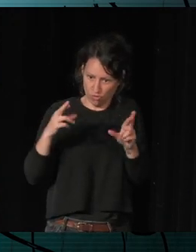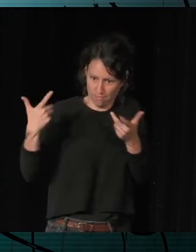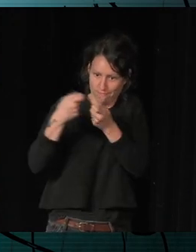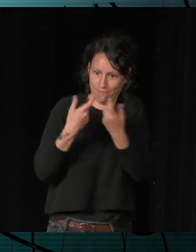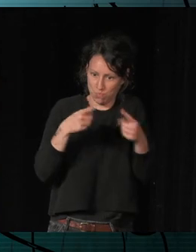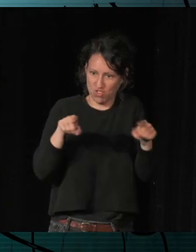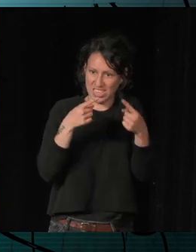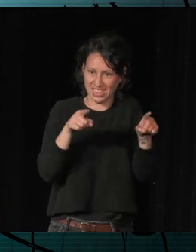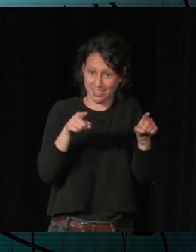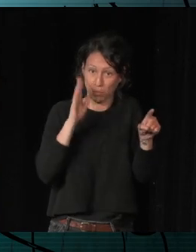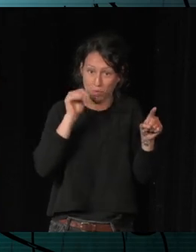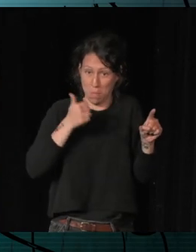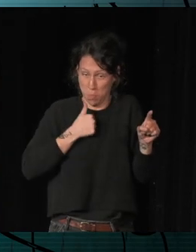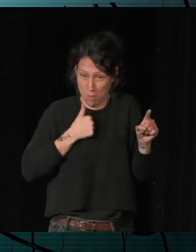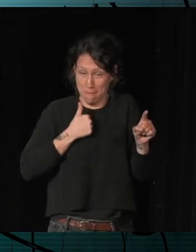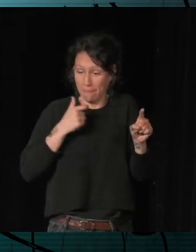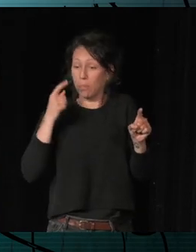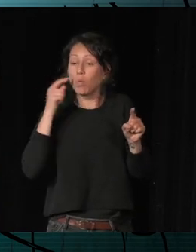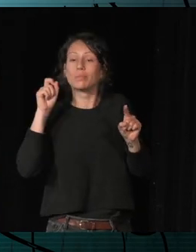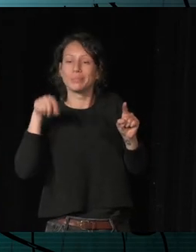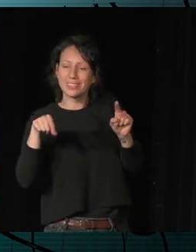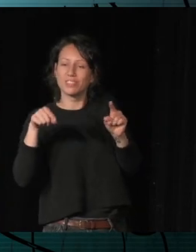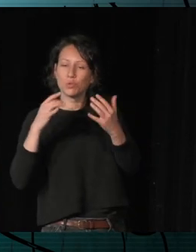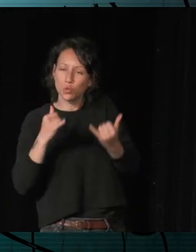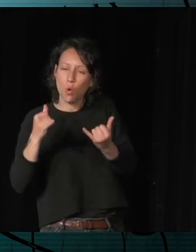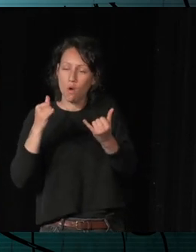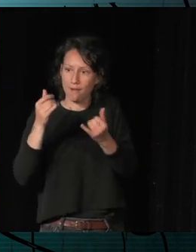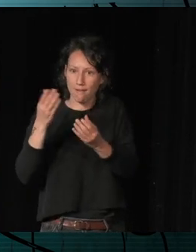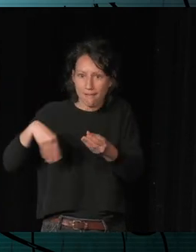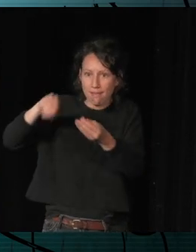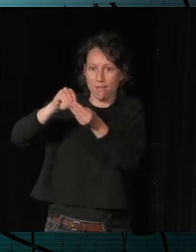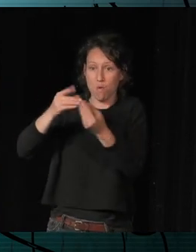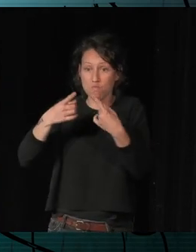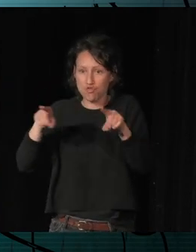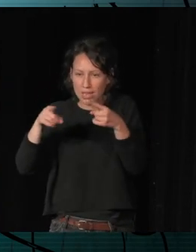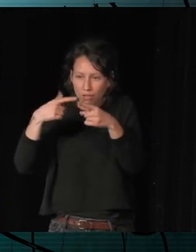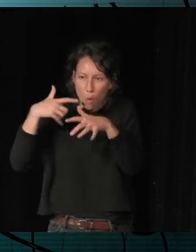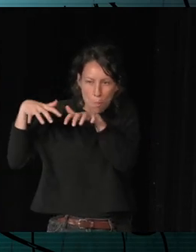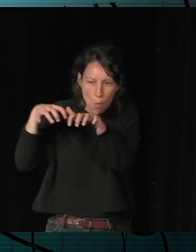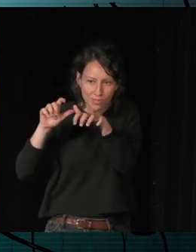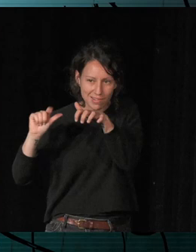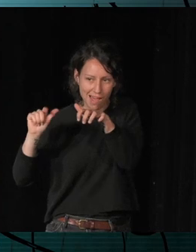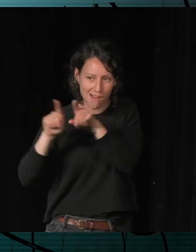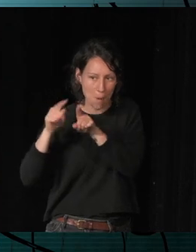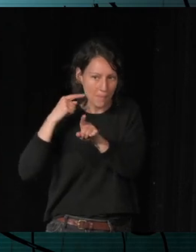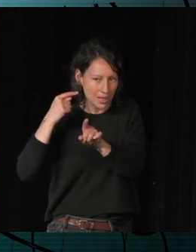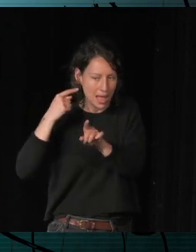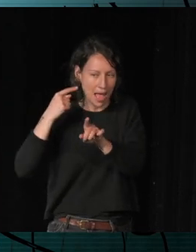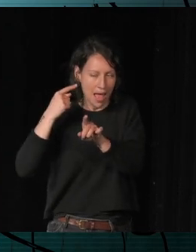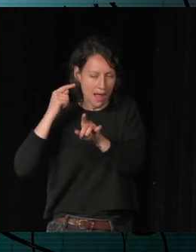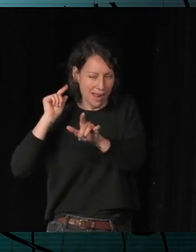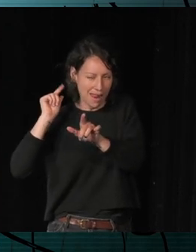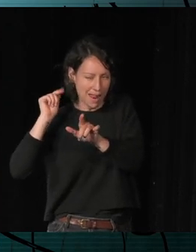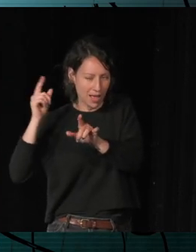de monstre ce qui fait que chaque fois qu'il y a un monstre qui va arriver on lance la musique de monstre donc voilà donc ça c'était la suite de Marble